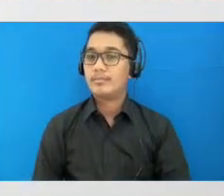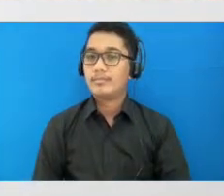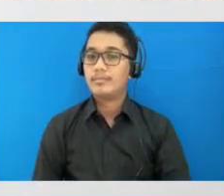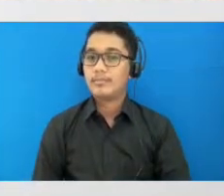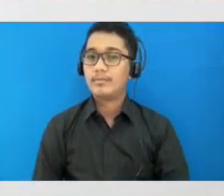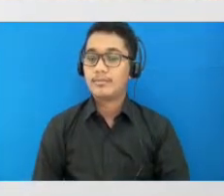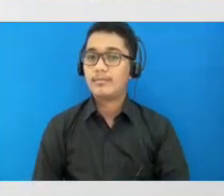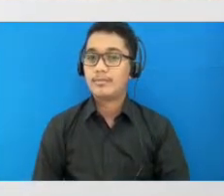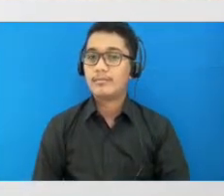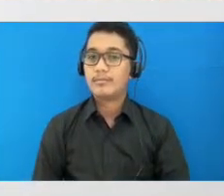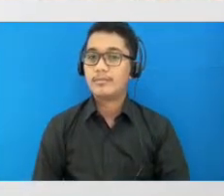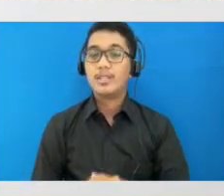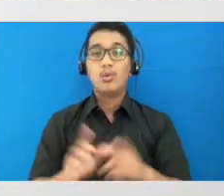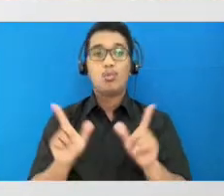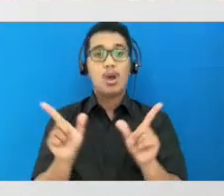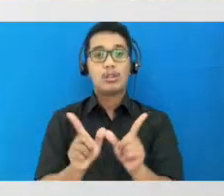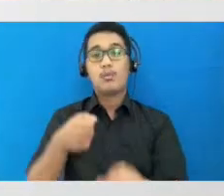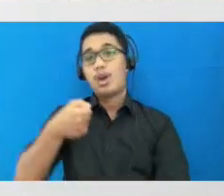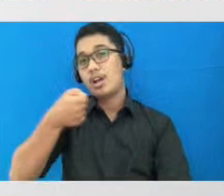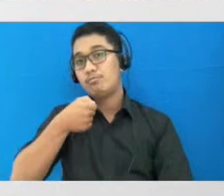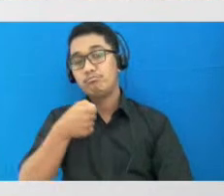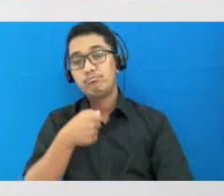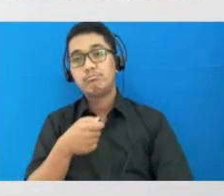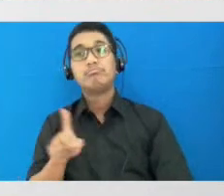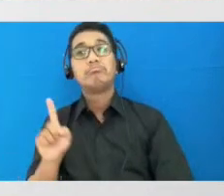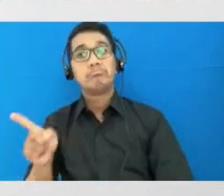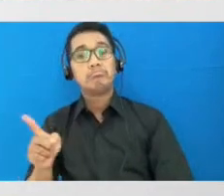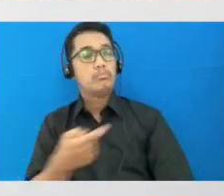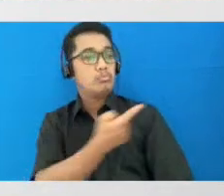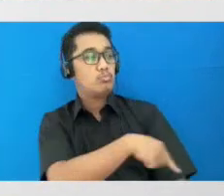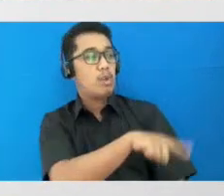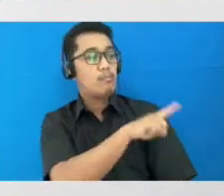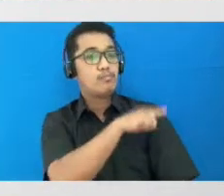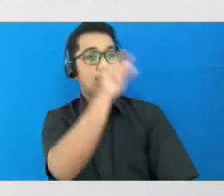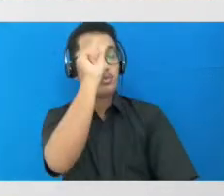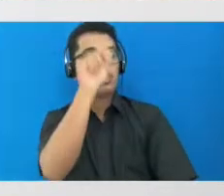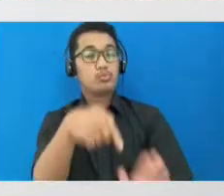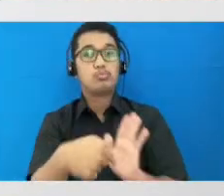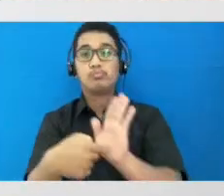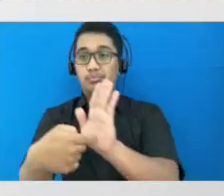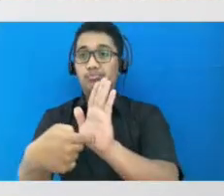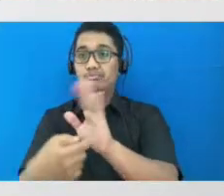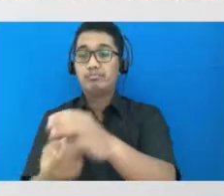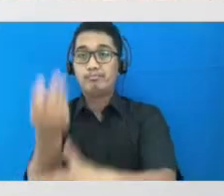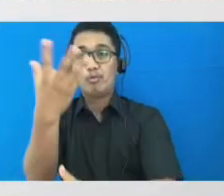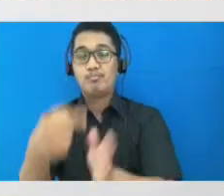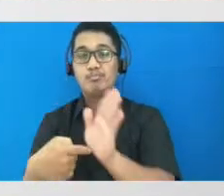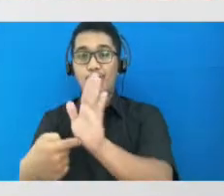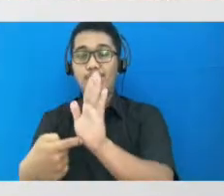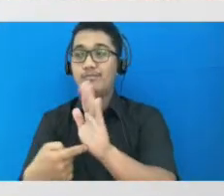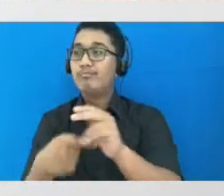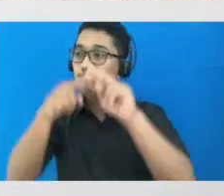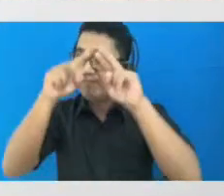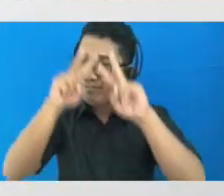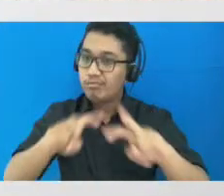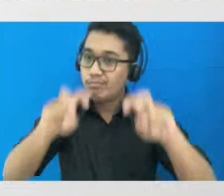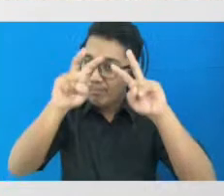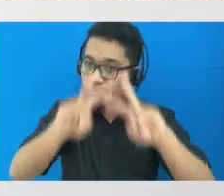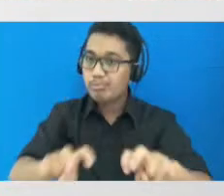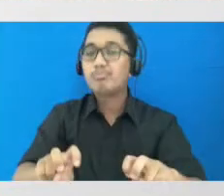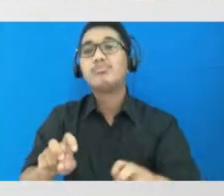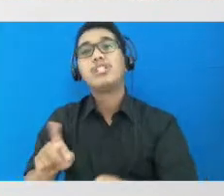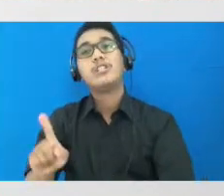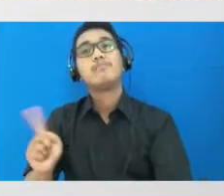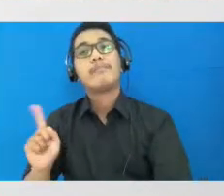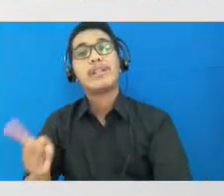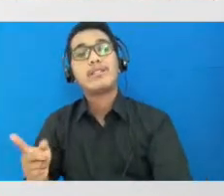wartawan itu memiliki kemampuan untuk mengekspos dan mengkaji, memastikan apakah